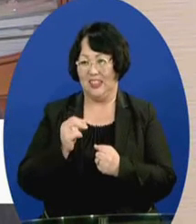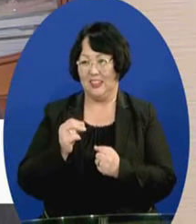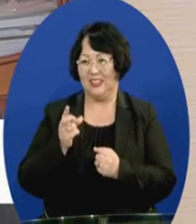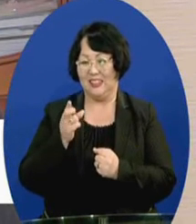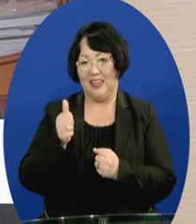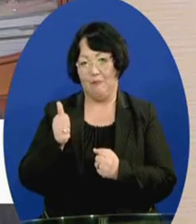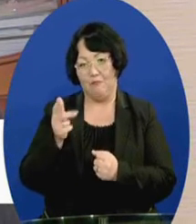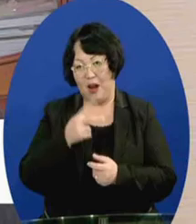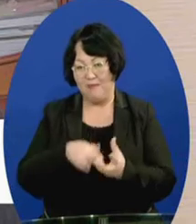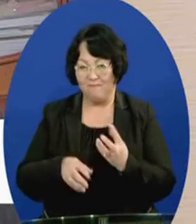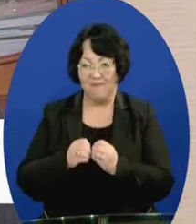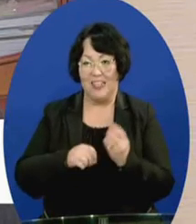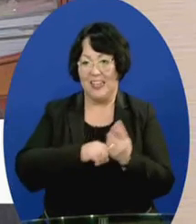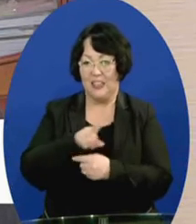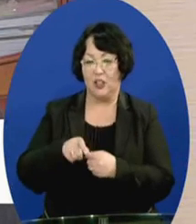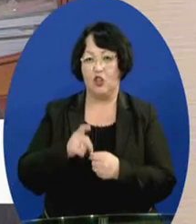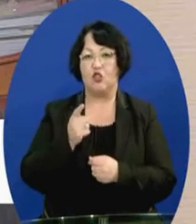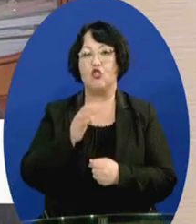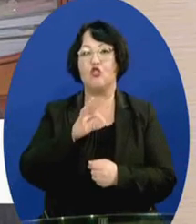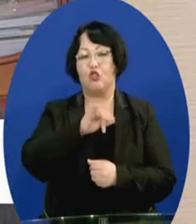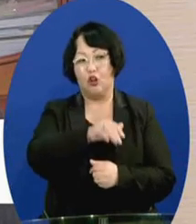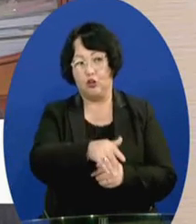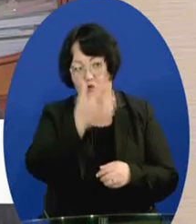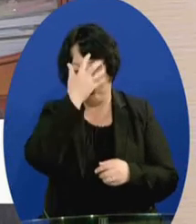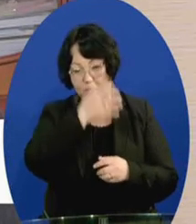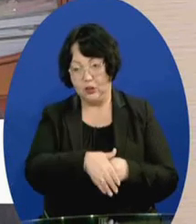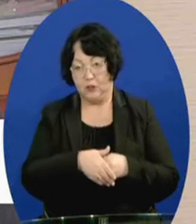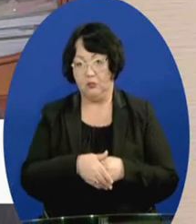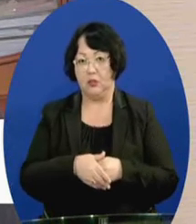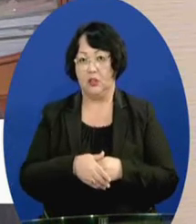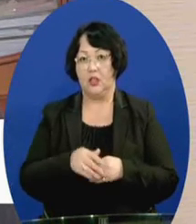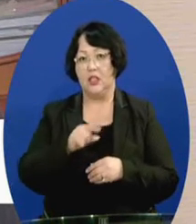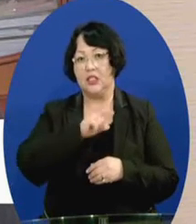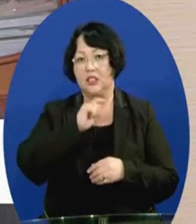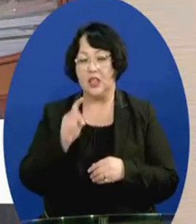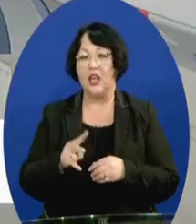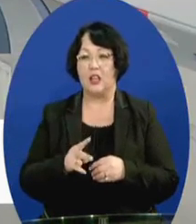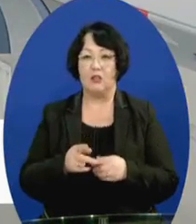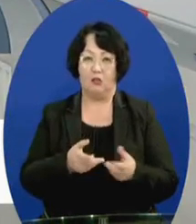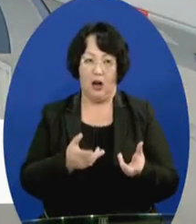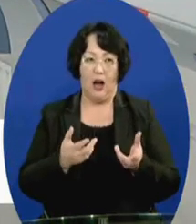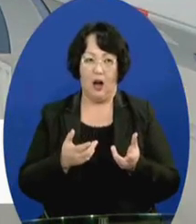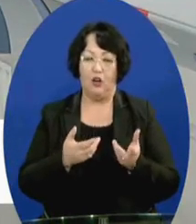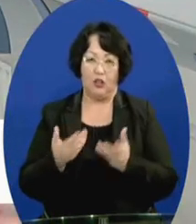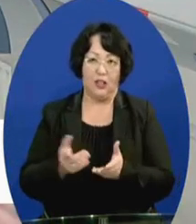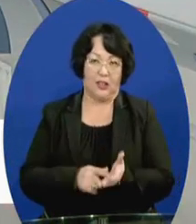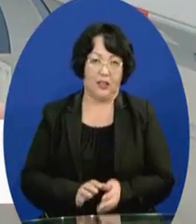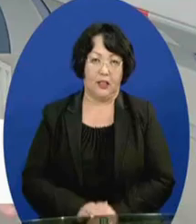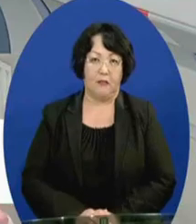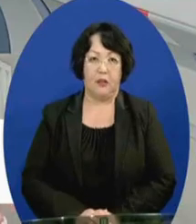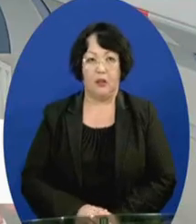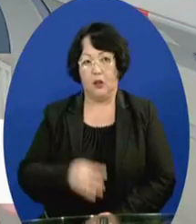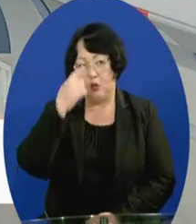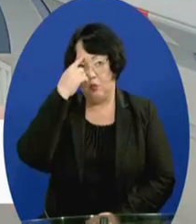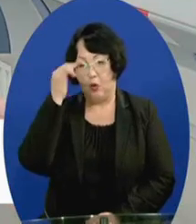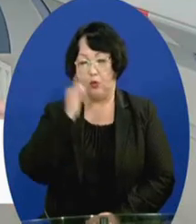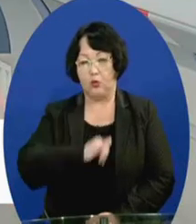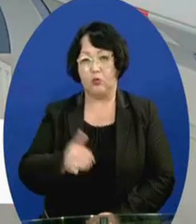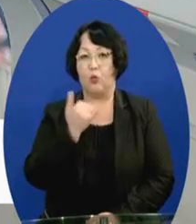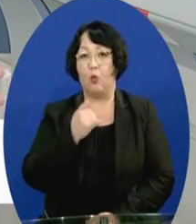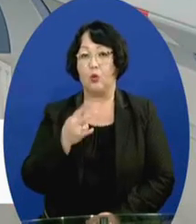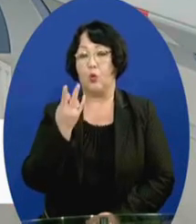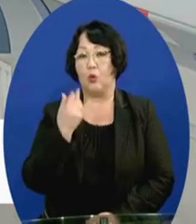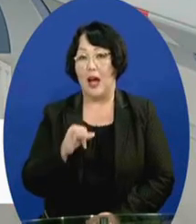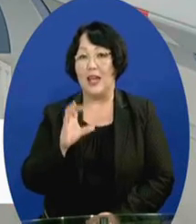болон эргэлтийн өрөнгөн дээр бол тусламж одоо онцгой нөхцөлтэй зээл ч юм уу хэрэгтэй байдаг. Тэгэхээр яг манай Монгол улсын уул